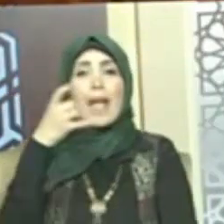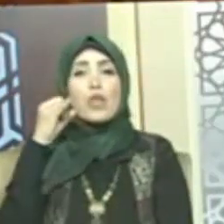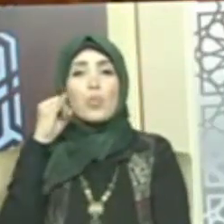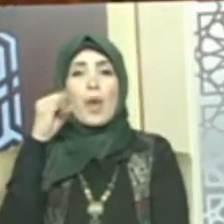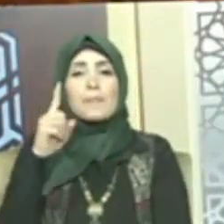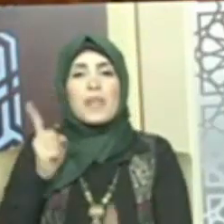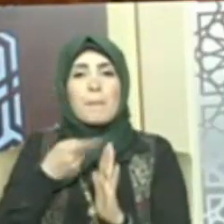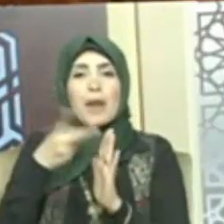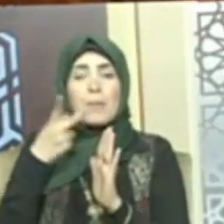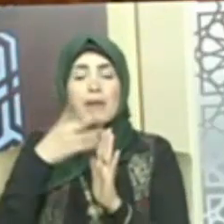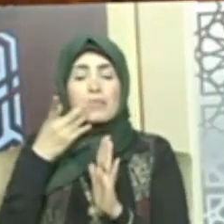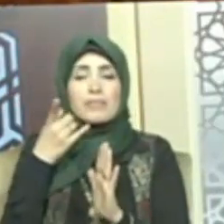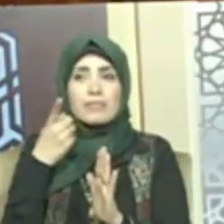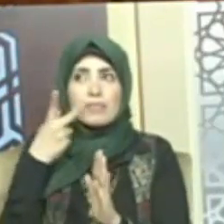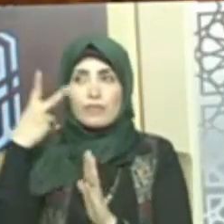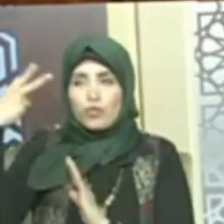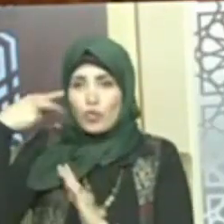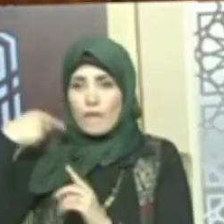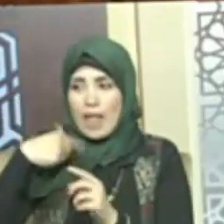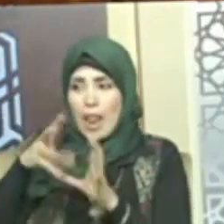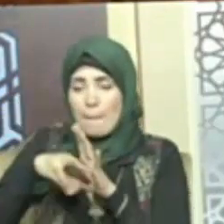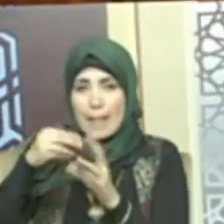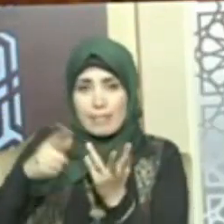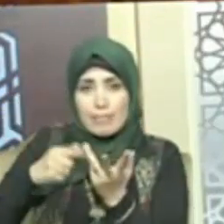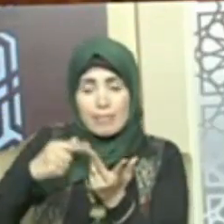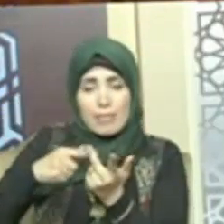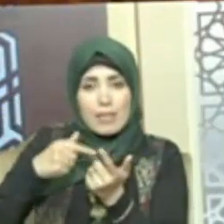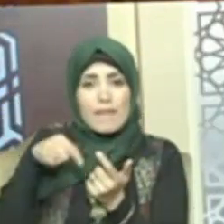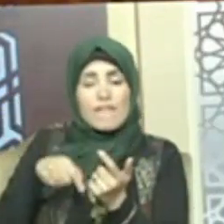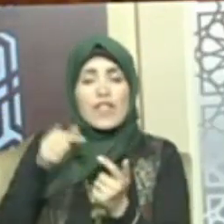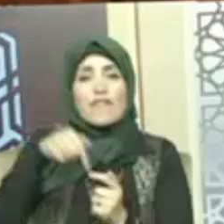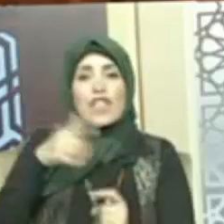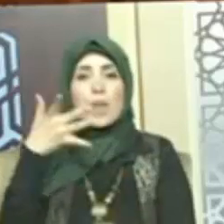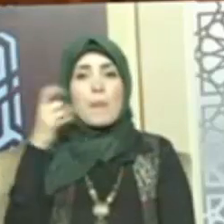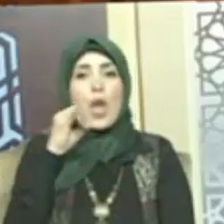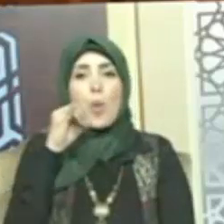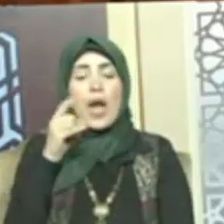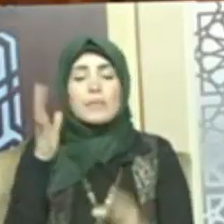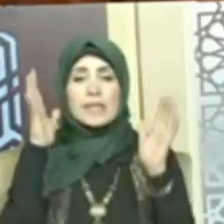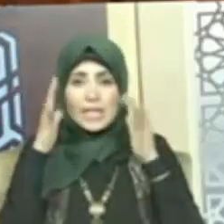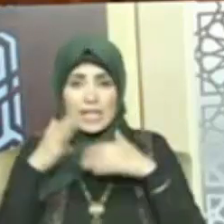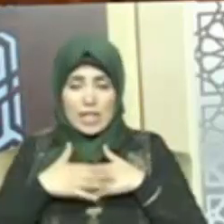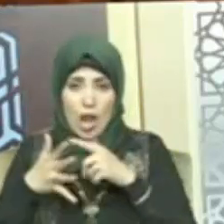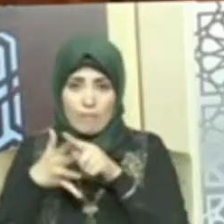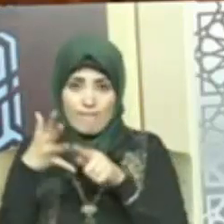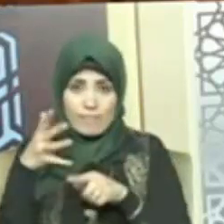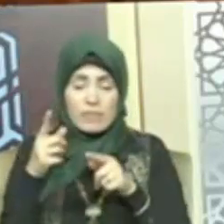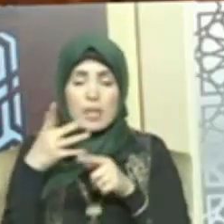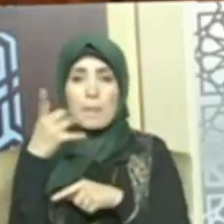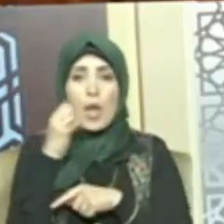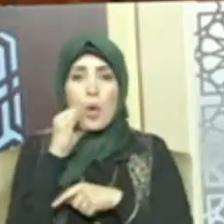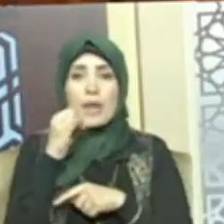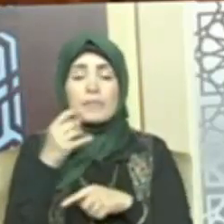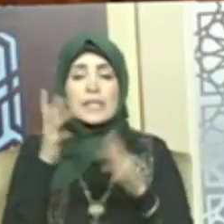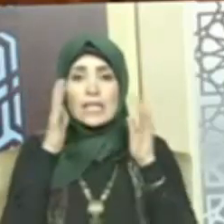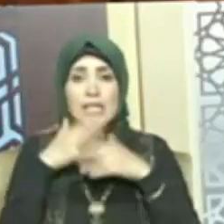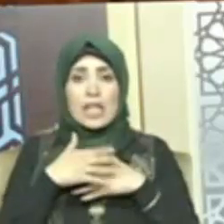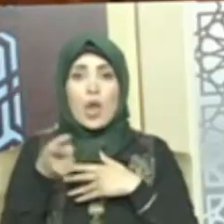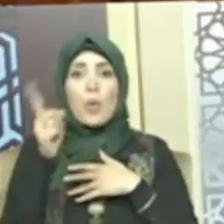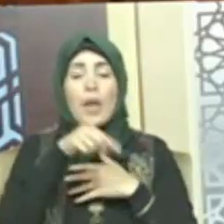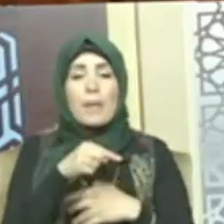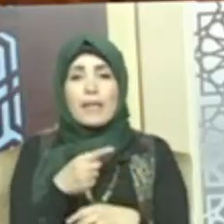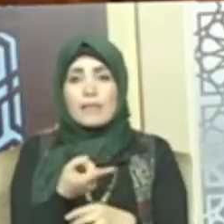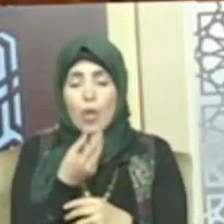150 مرة في 150 صلاة، ثم عند كل